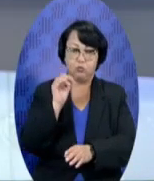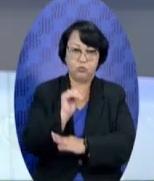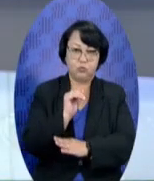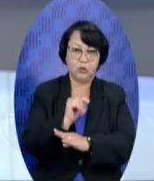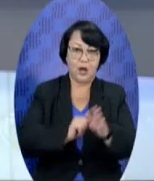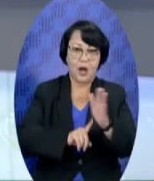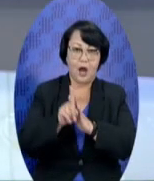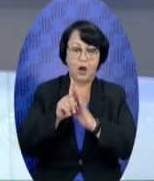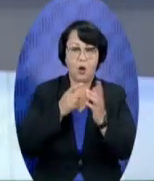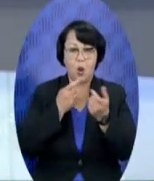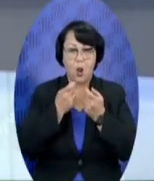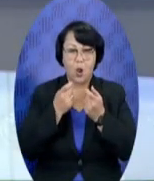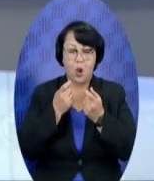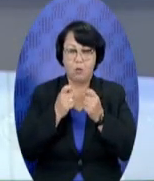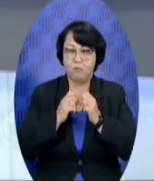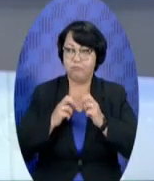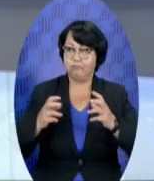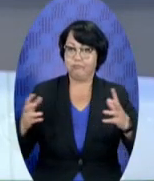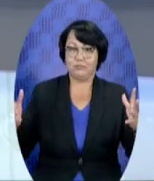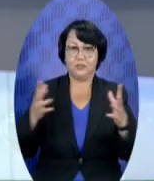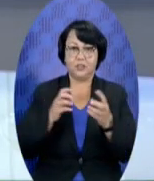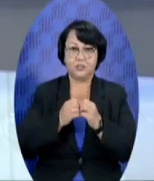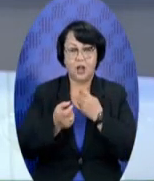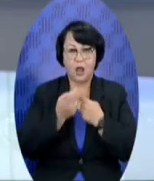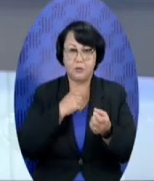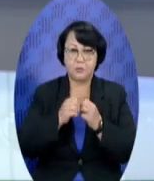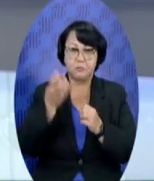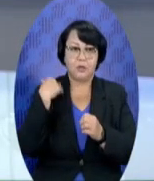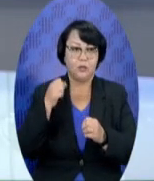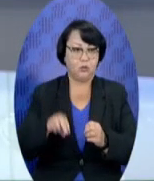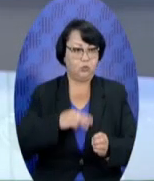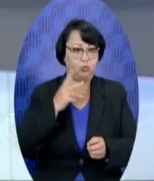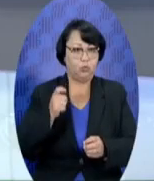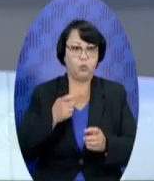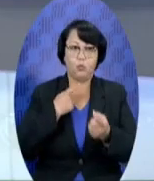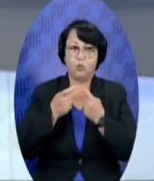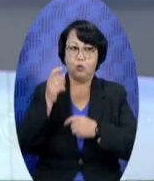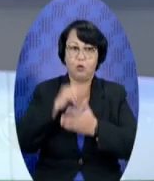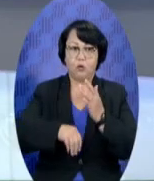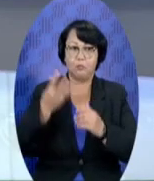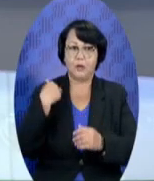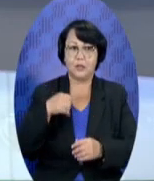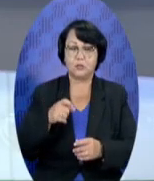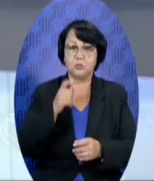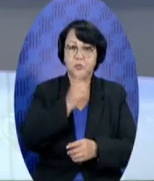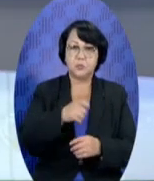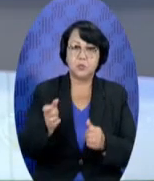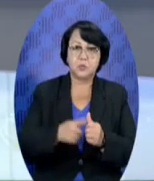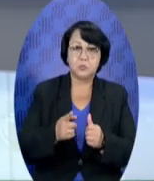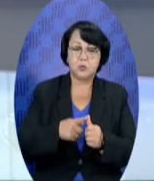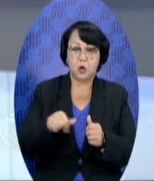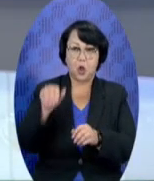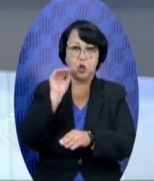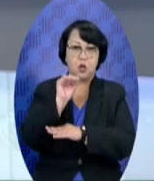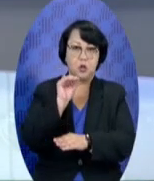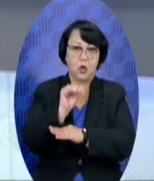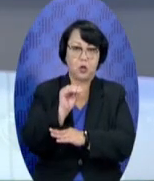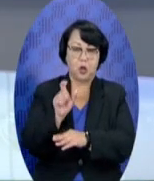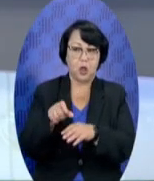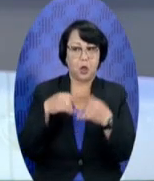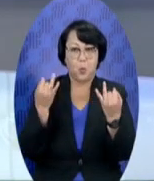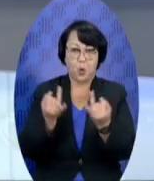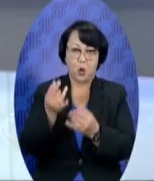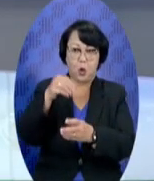чуулганы хуралдаж байжээ. За энэ түүхэн чуулганы хуралдаанд оролцож байсан эрх мөдийн төлөөлөгч одоогийн парламентод мөн